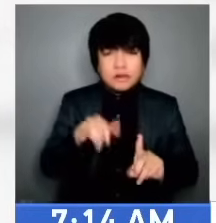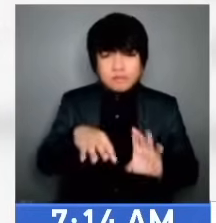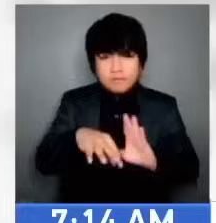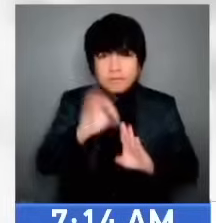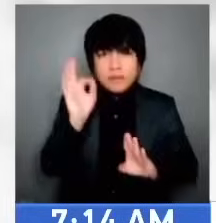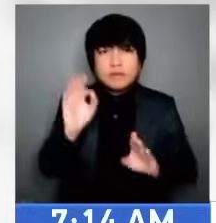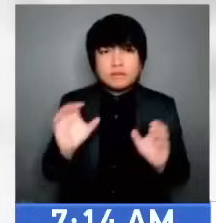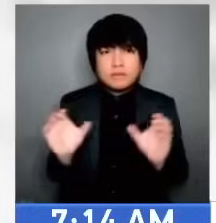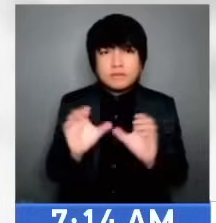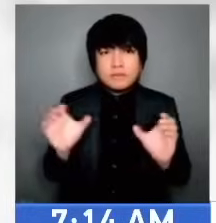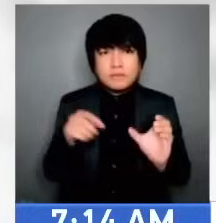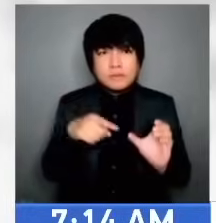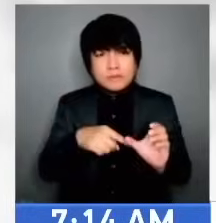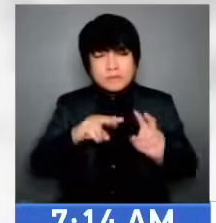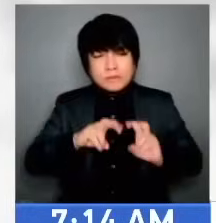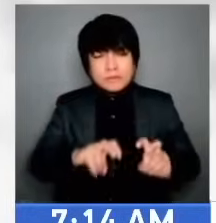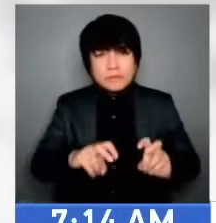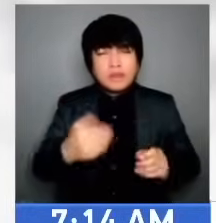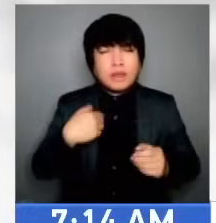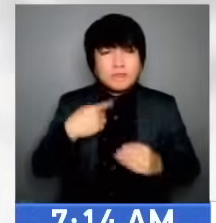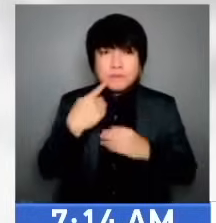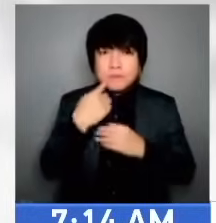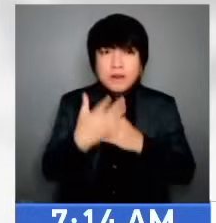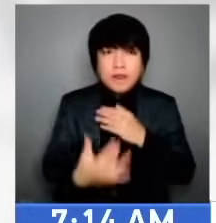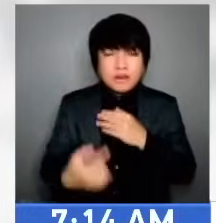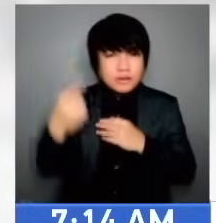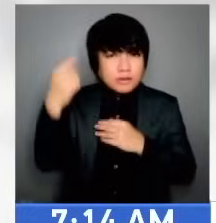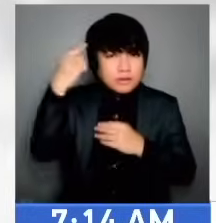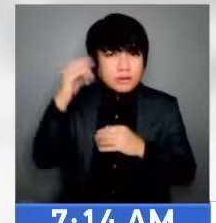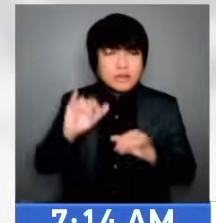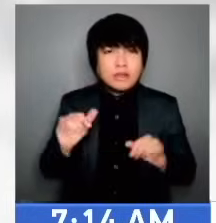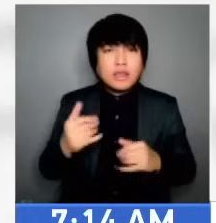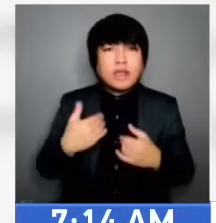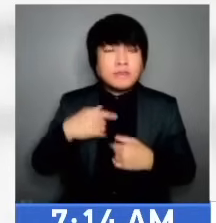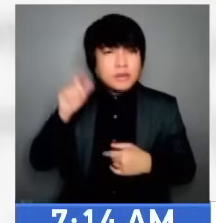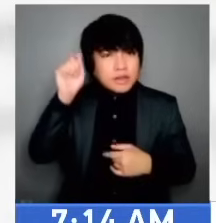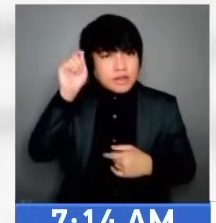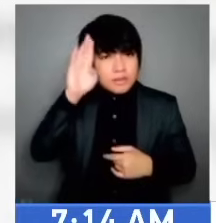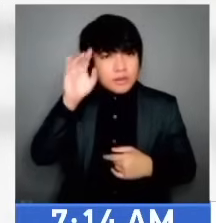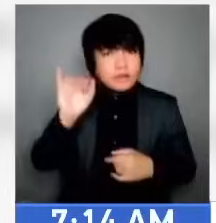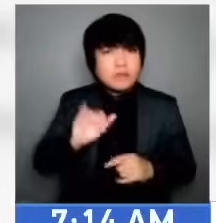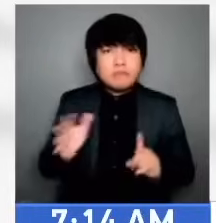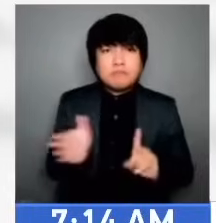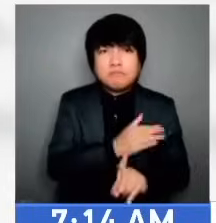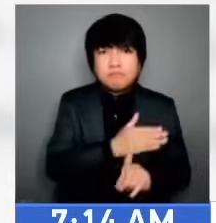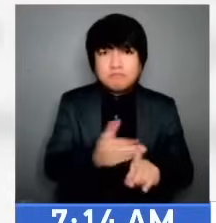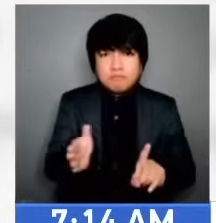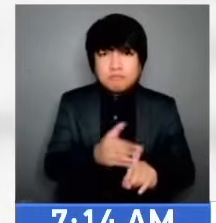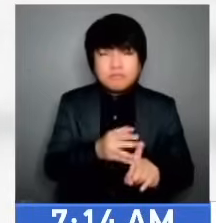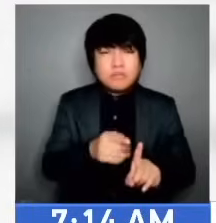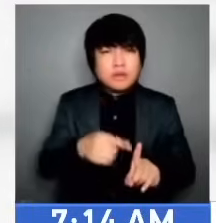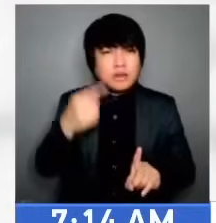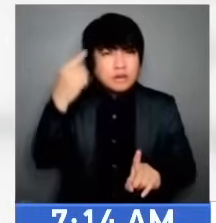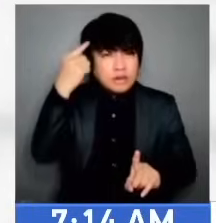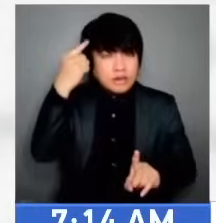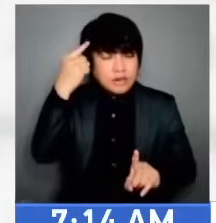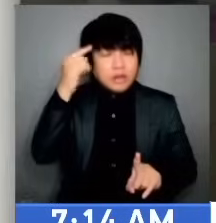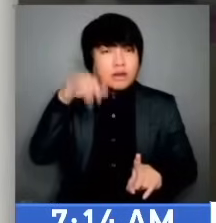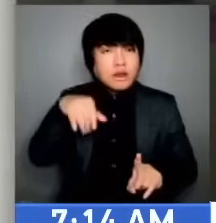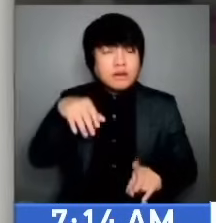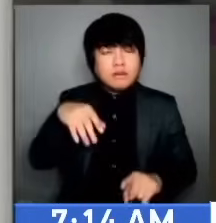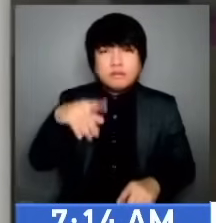sa utak at may hinihinalang tuberculosis at child physical abuse. Brainstem daw ang nagdugo sa utak ng